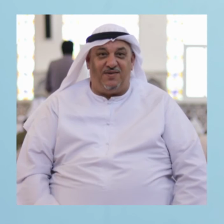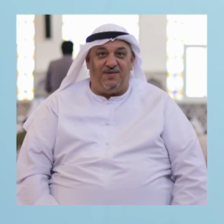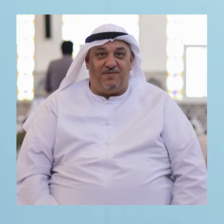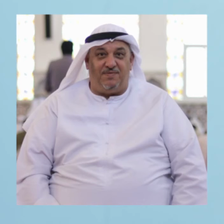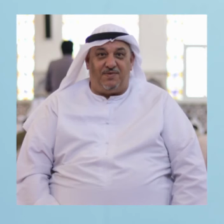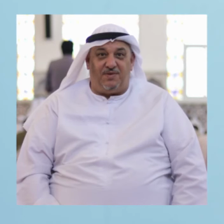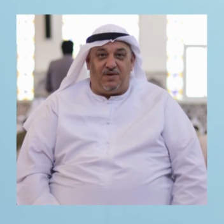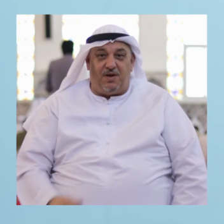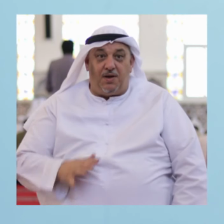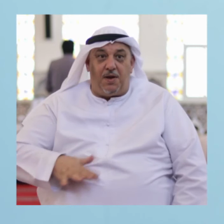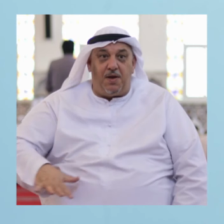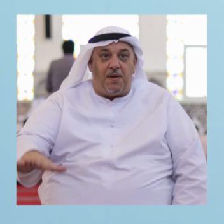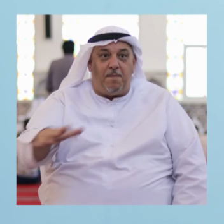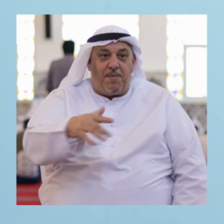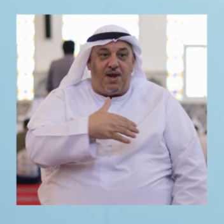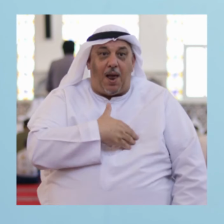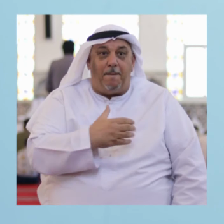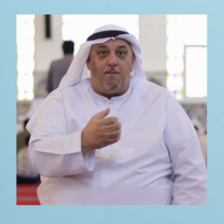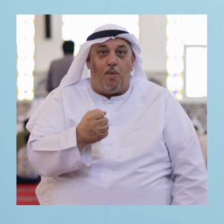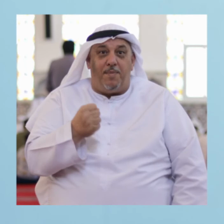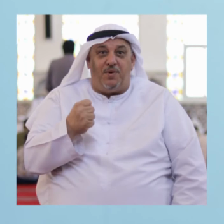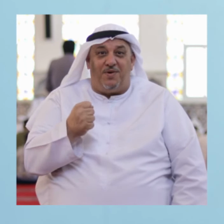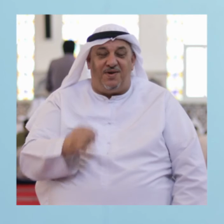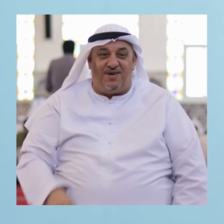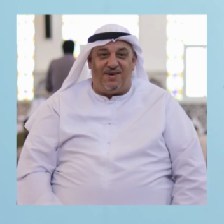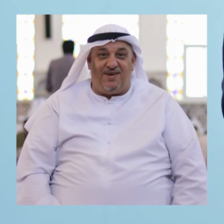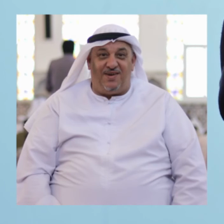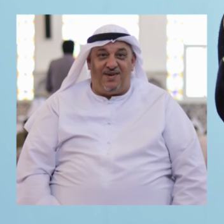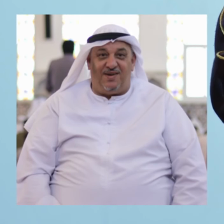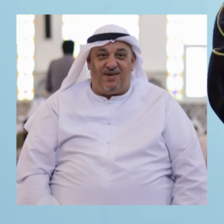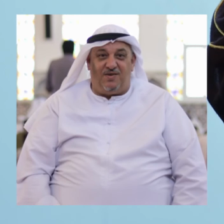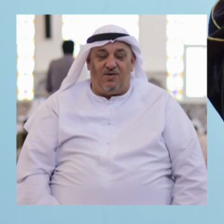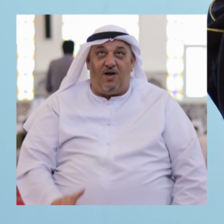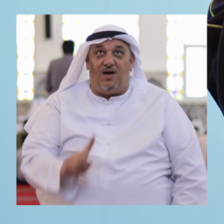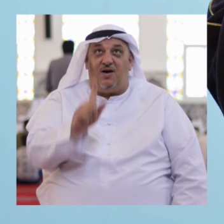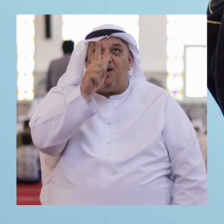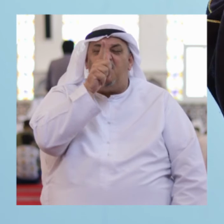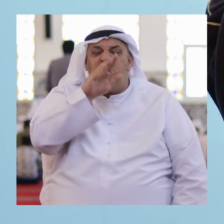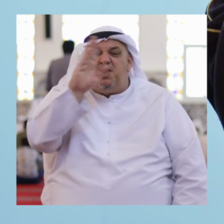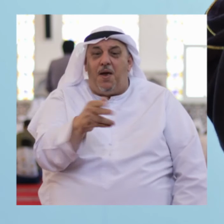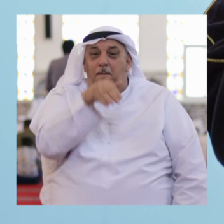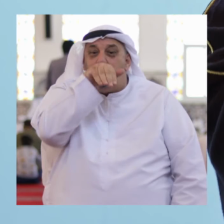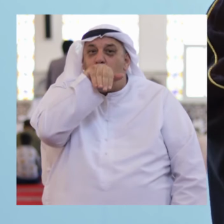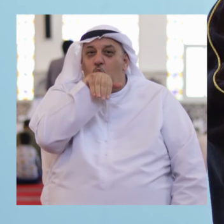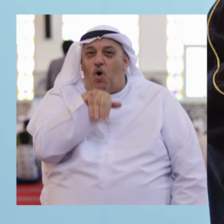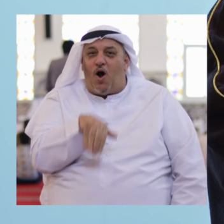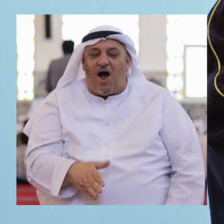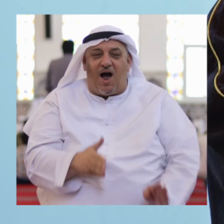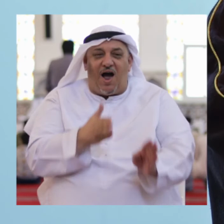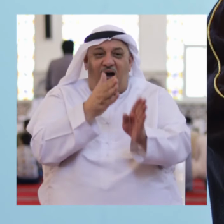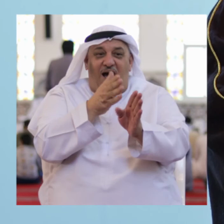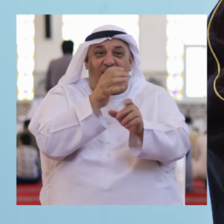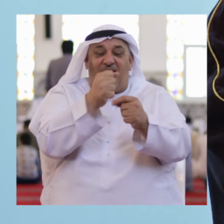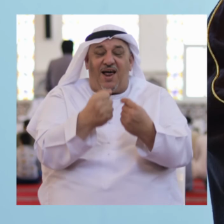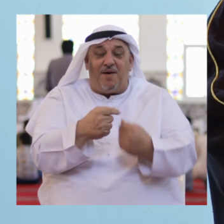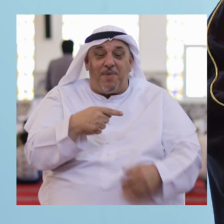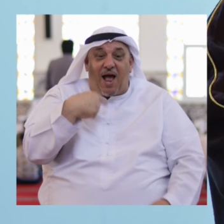ايها المؤمنون يقول رسول الله صلى الله عليه وسلم